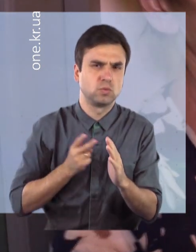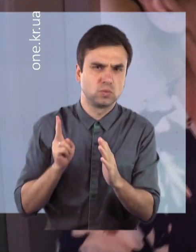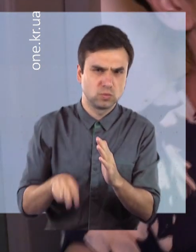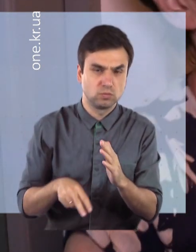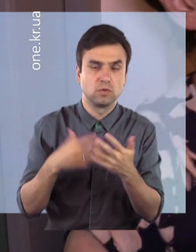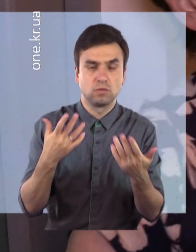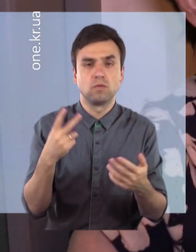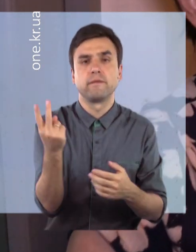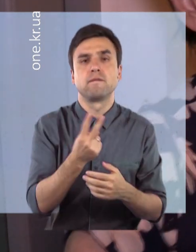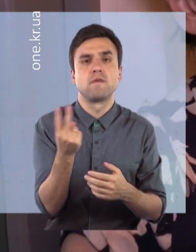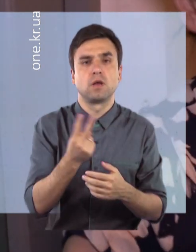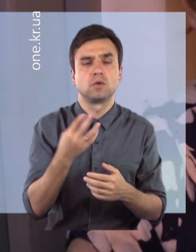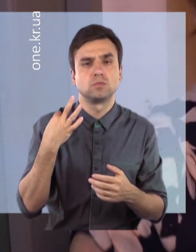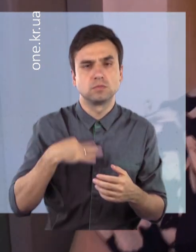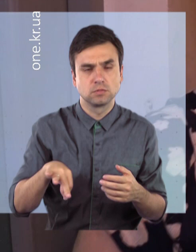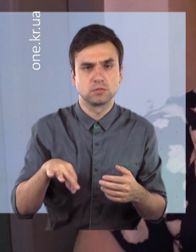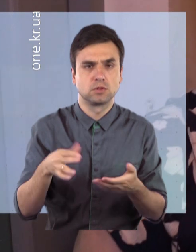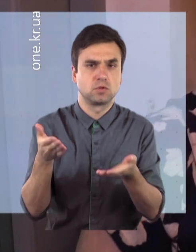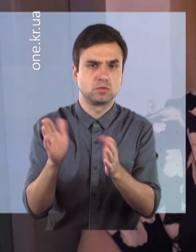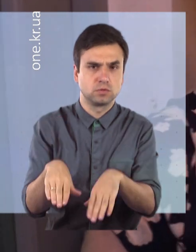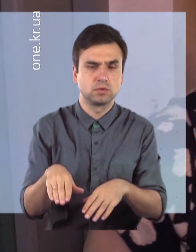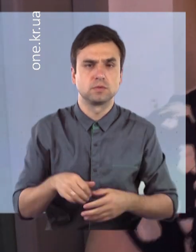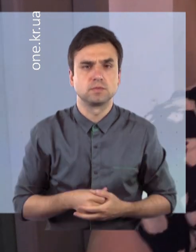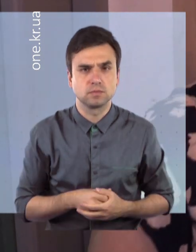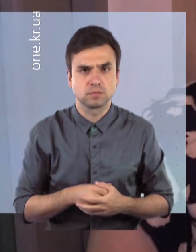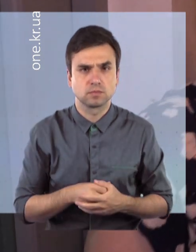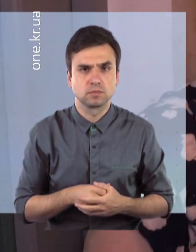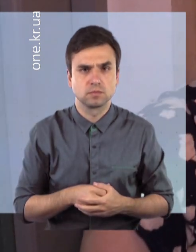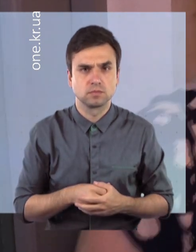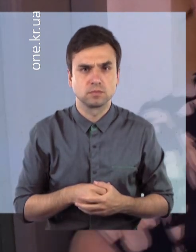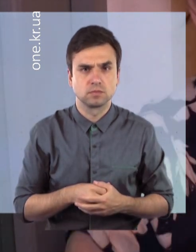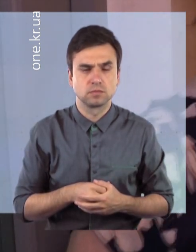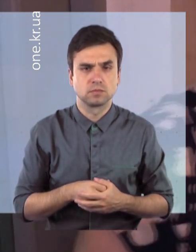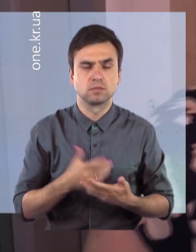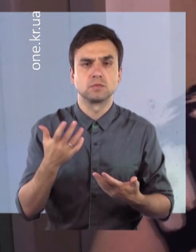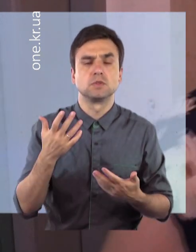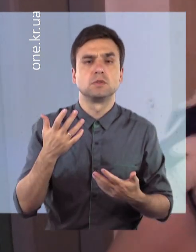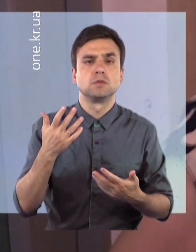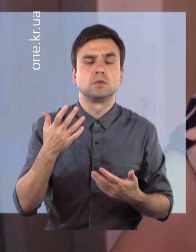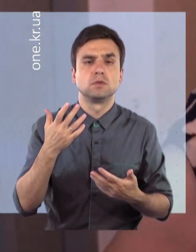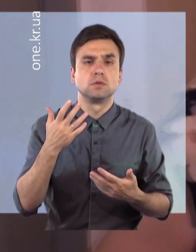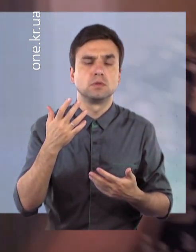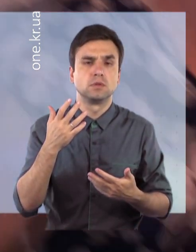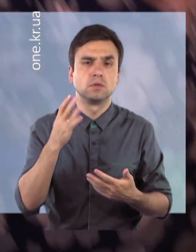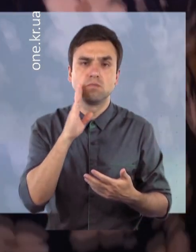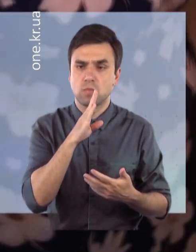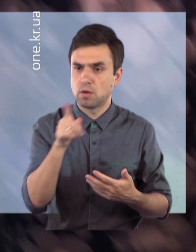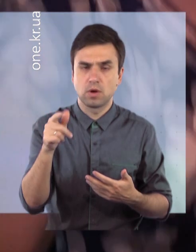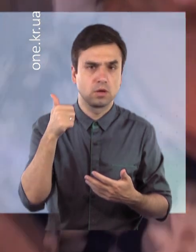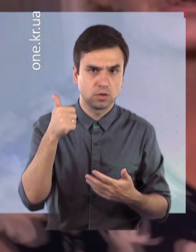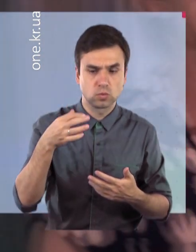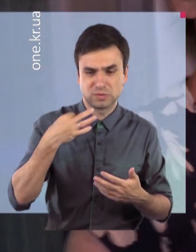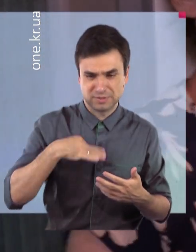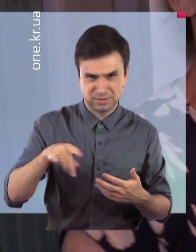В 2005-2006 році муж умер. І це вона з сином все время. Дочка вільна. Да, вона вхажала